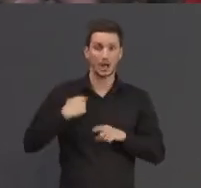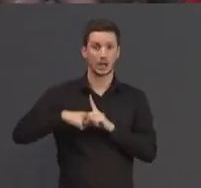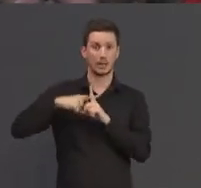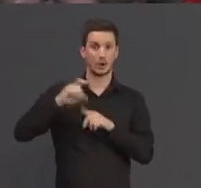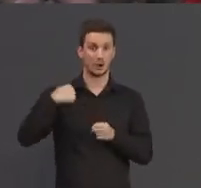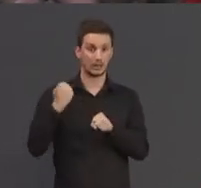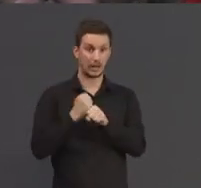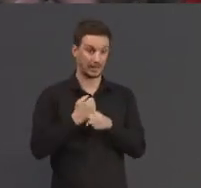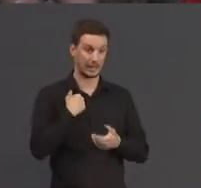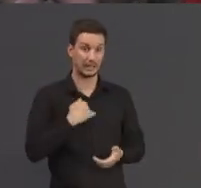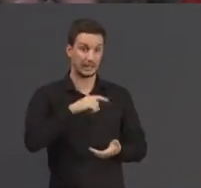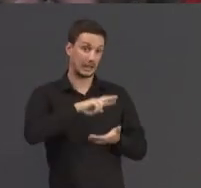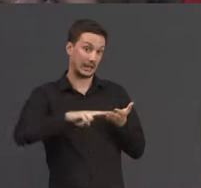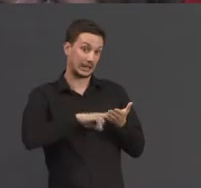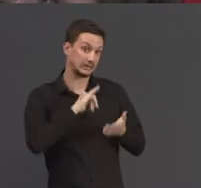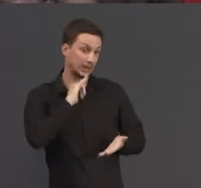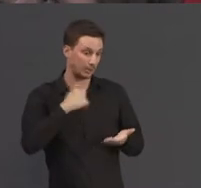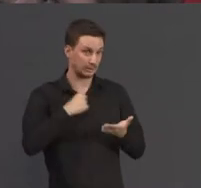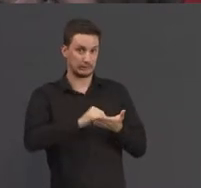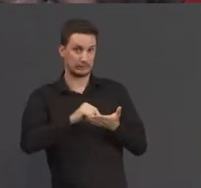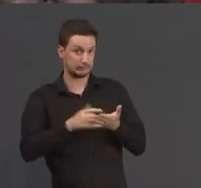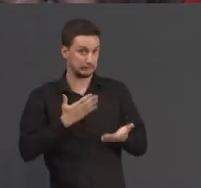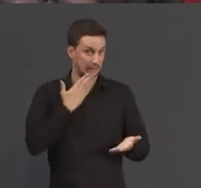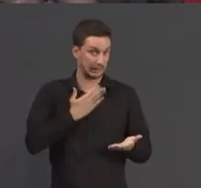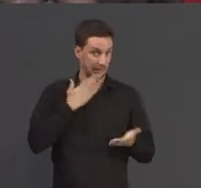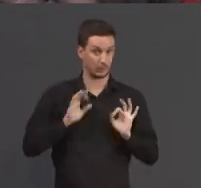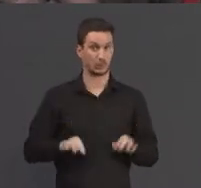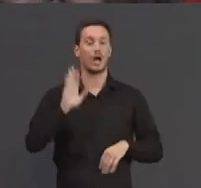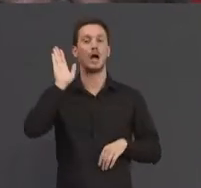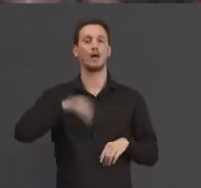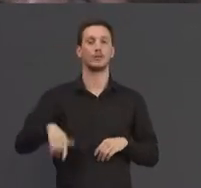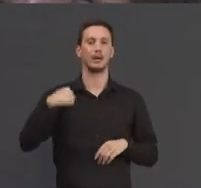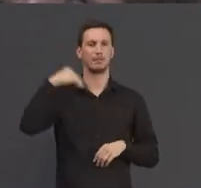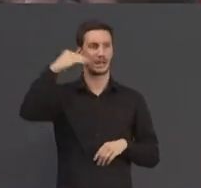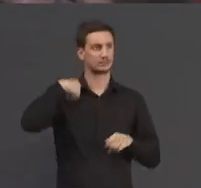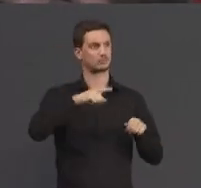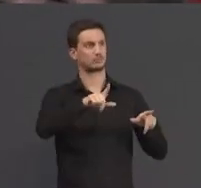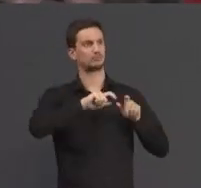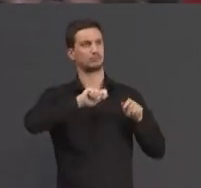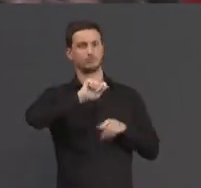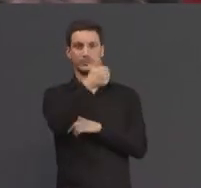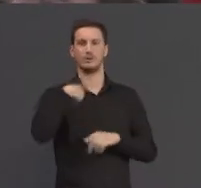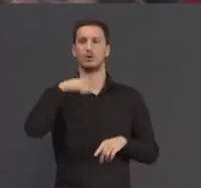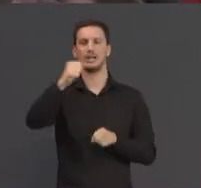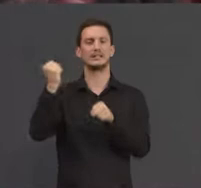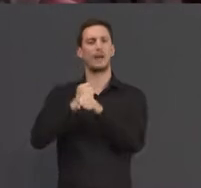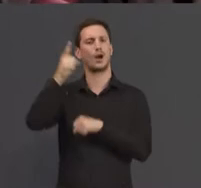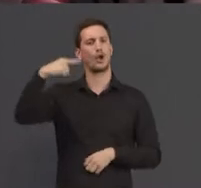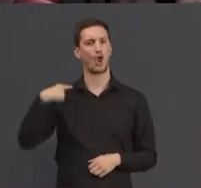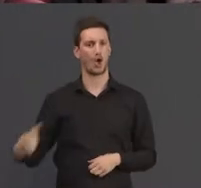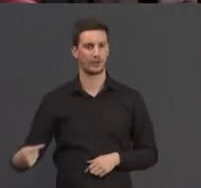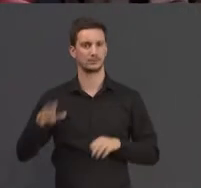en un anglès molt ridícul. Després del màster, vaig aconseguir feina a Londres i, per tant, vaig decidir